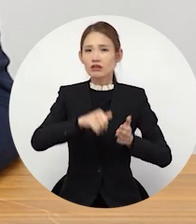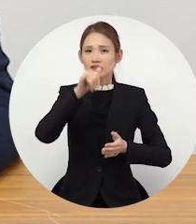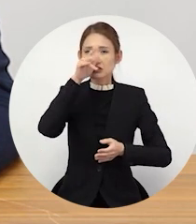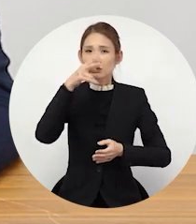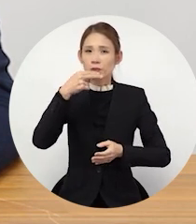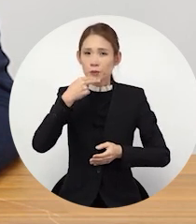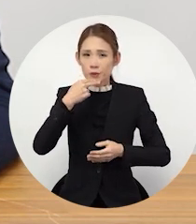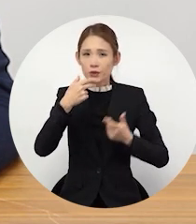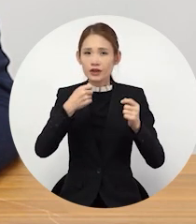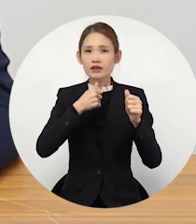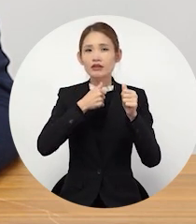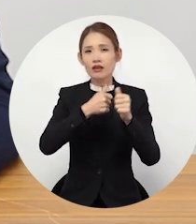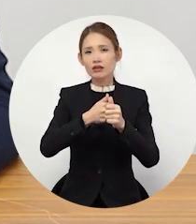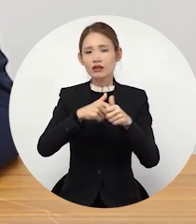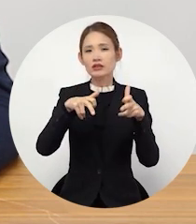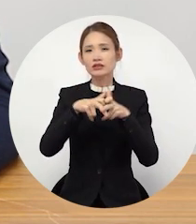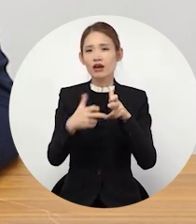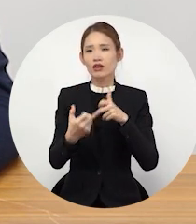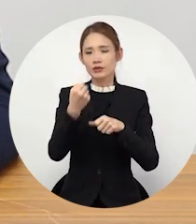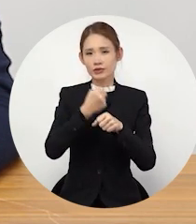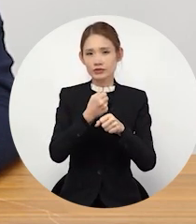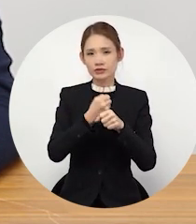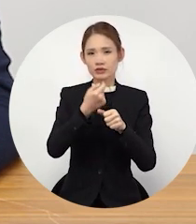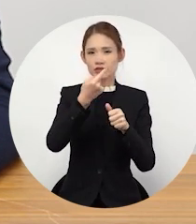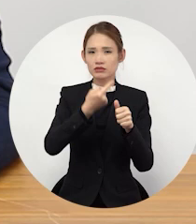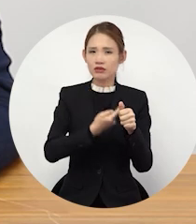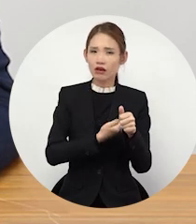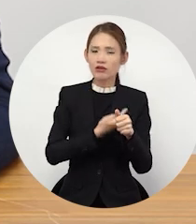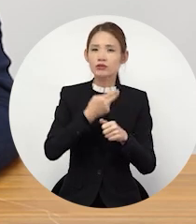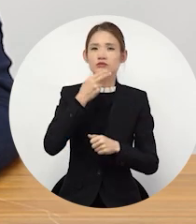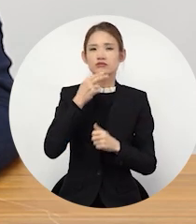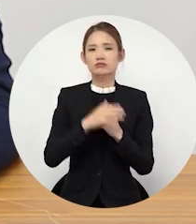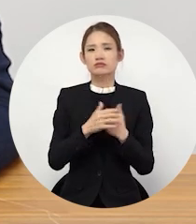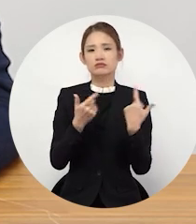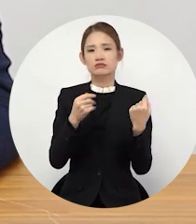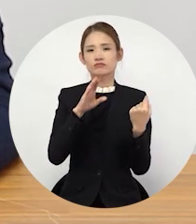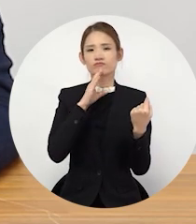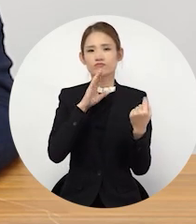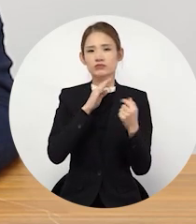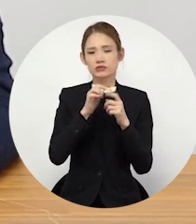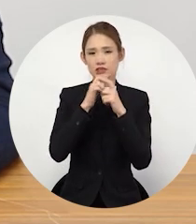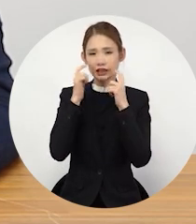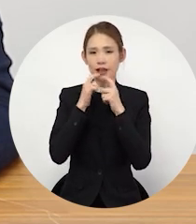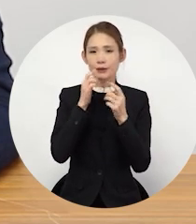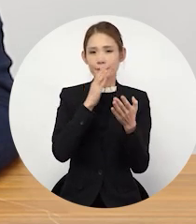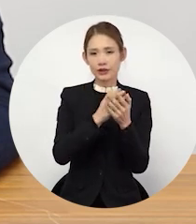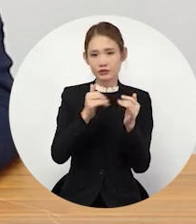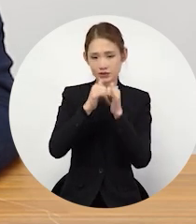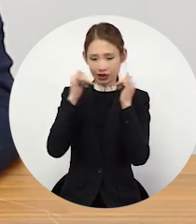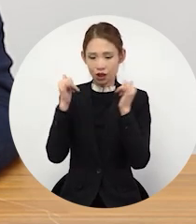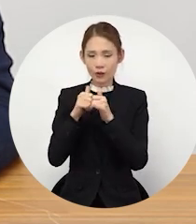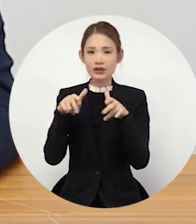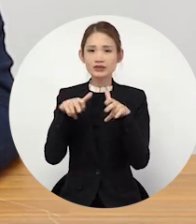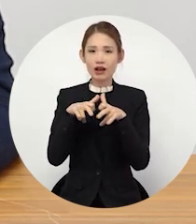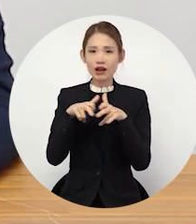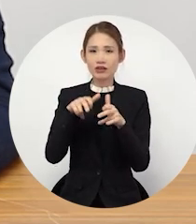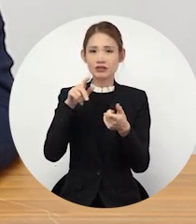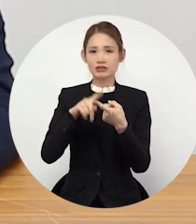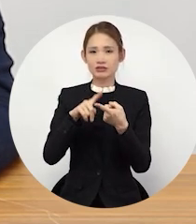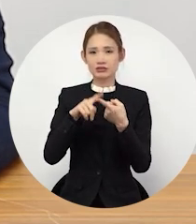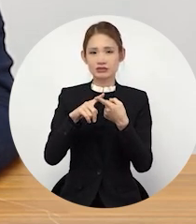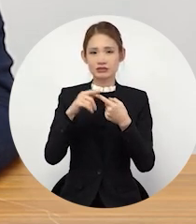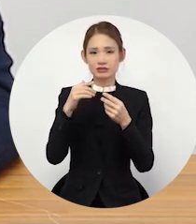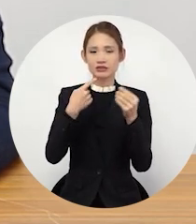있느냐 없느냐에 따라서 장애를 생각하기 때문에 그게 부자연스러워지는 것 같아요. 맞아요. 네. 그래서 이렇게 개인이 아니라 사회의 장애에